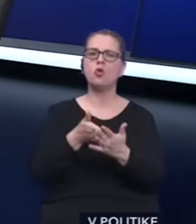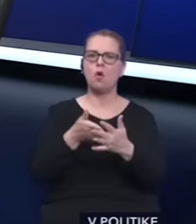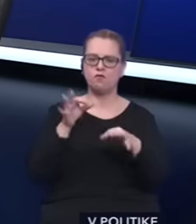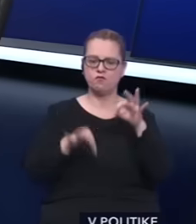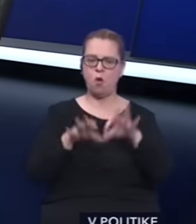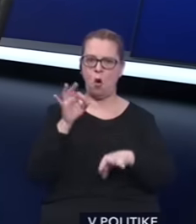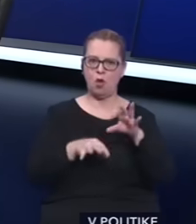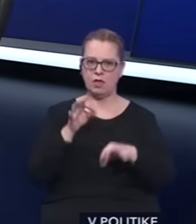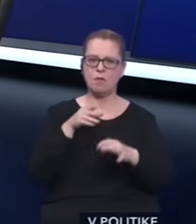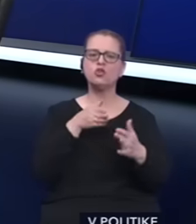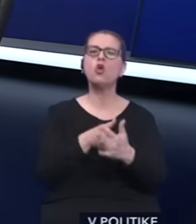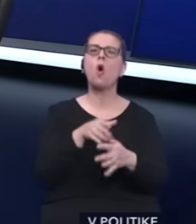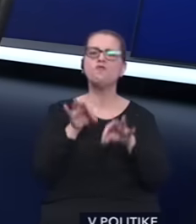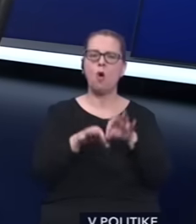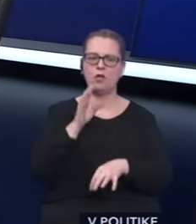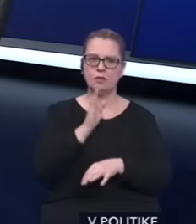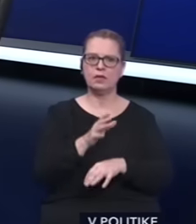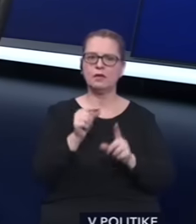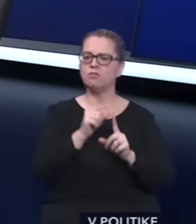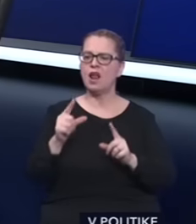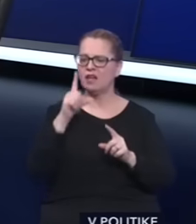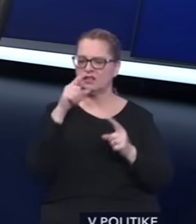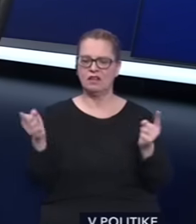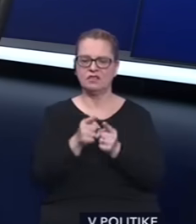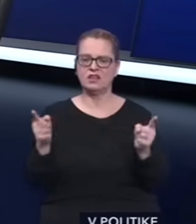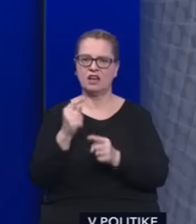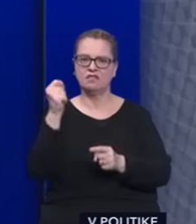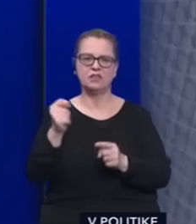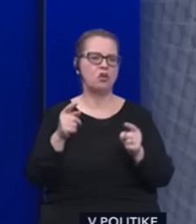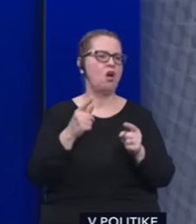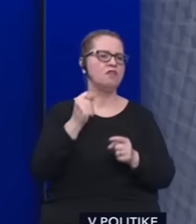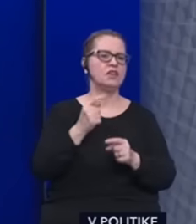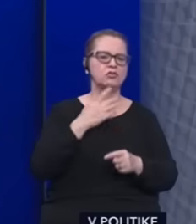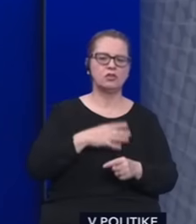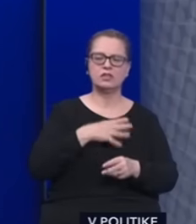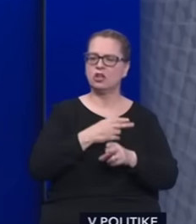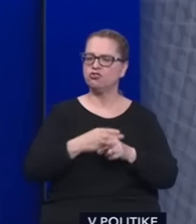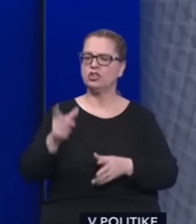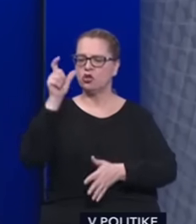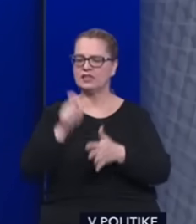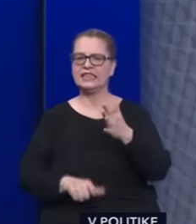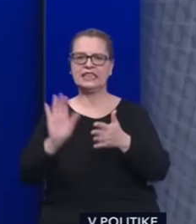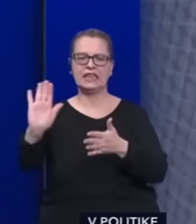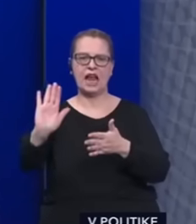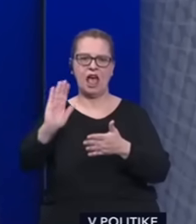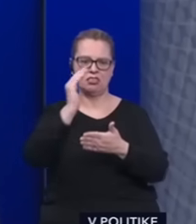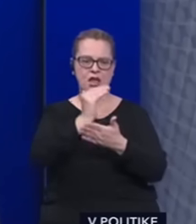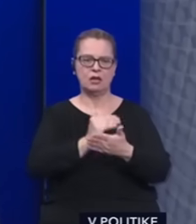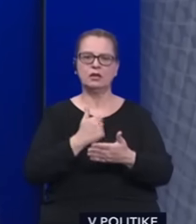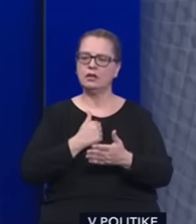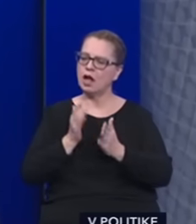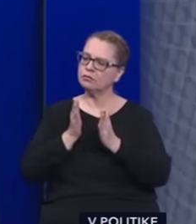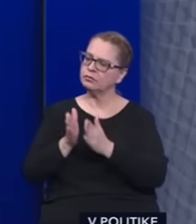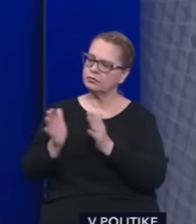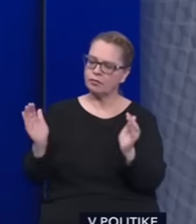Ja som chcel do volieb ísť takéto koalícii. Pellegrini nemá dobrý vzťah s Ficom. Fico povedal, že urobí čisto stranickú kandidátku a ja som sa obrátil na menšie